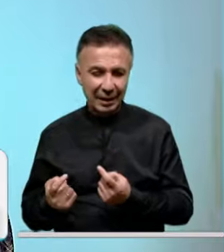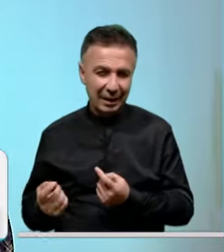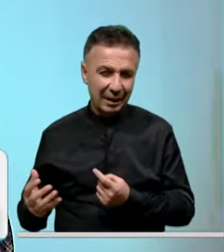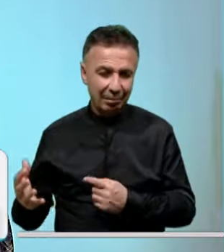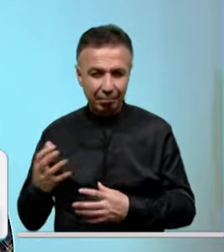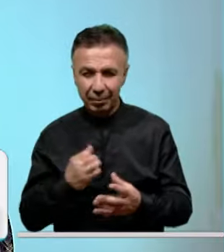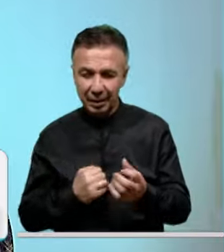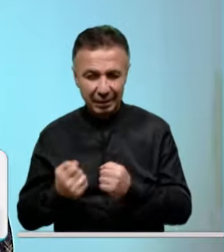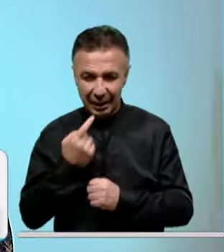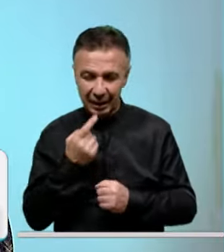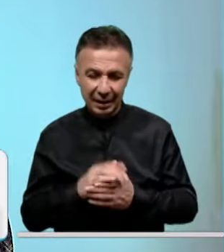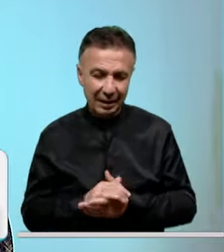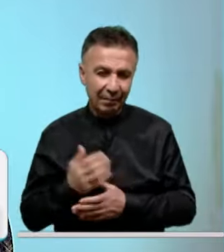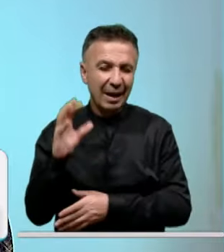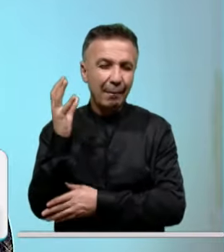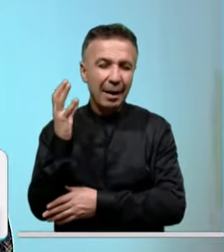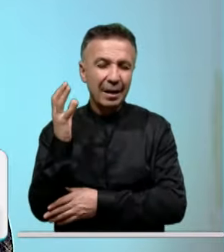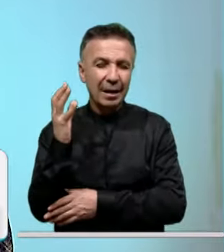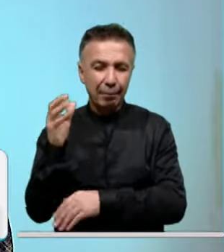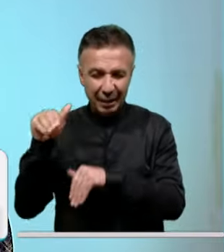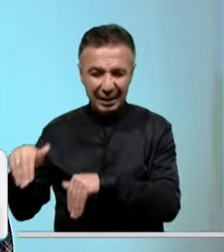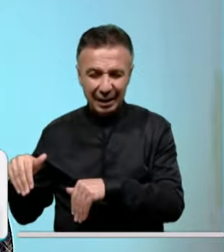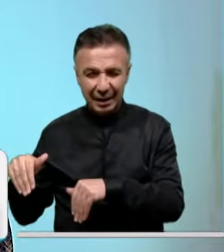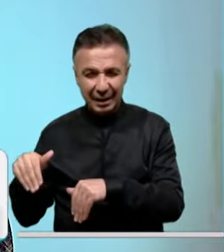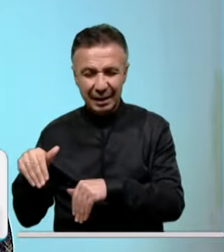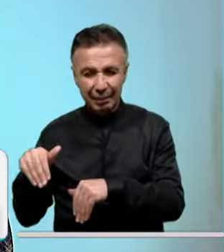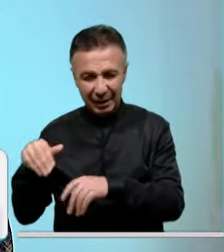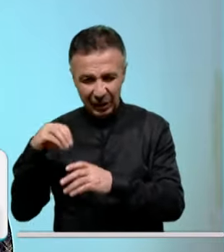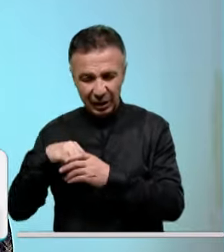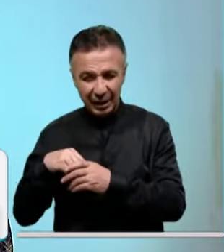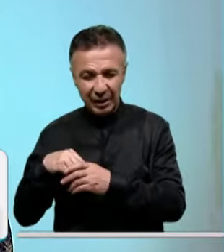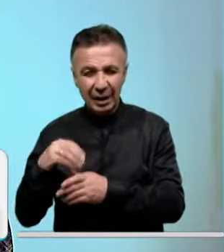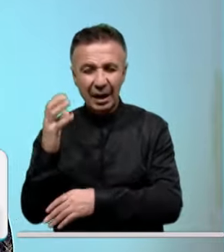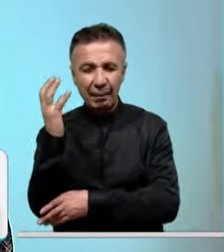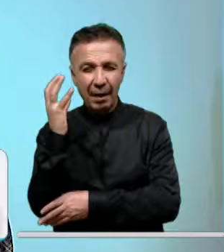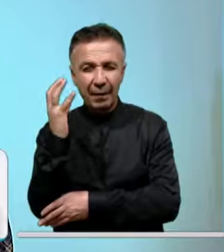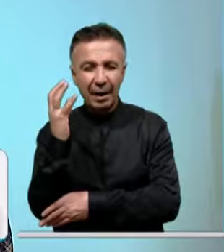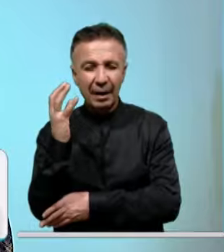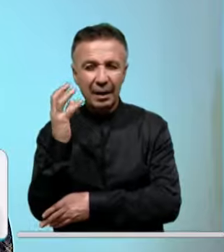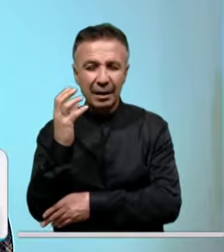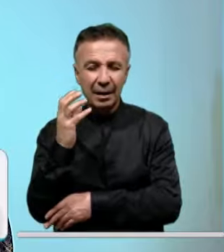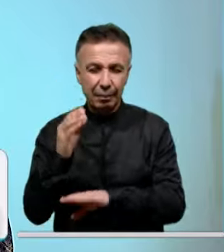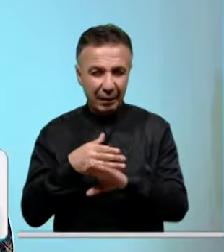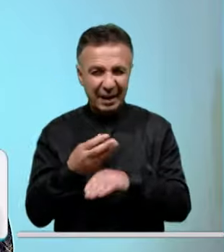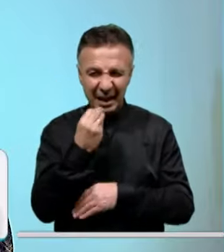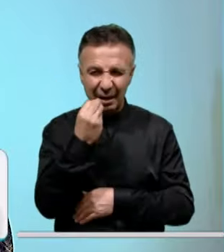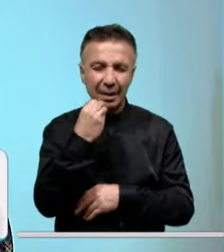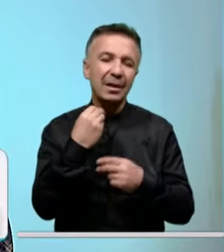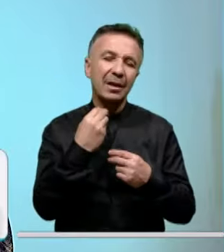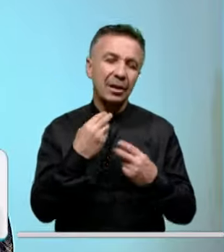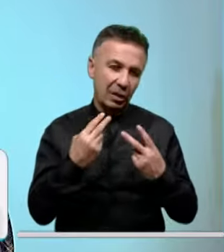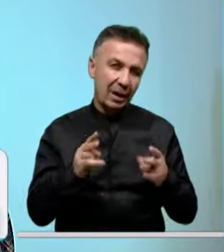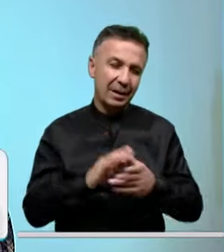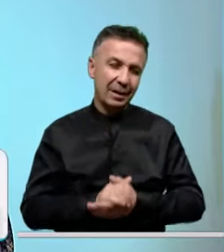ilgili söylediniz. Mezarlıkta yetişen meyvelerin yenilmesi caizdir. Bizim kaynaklarımızda bu